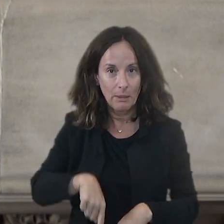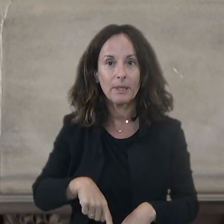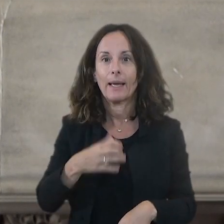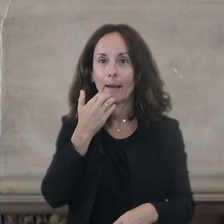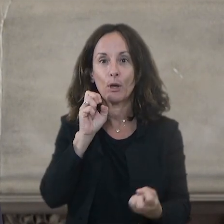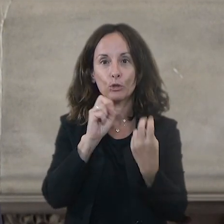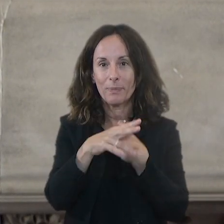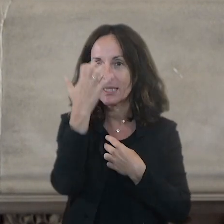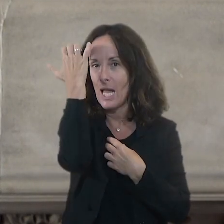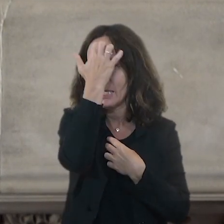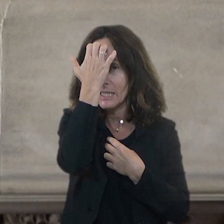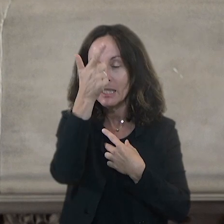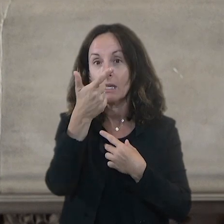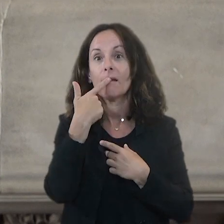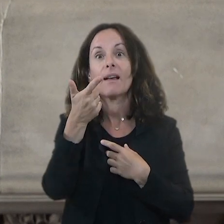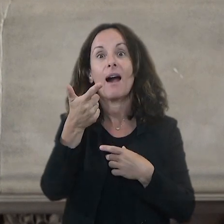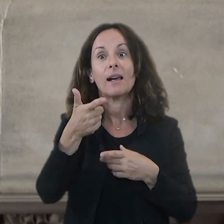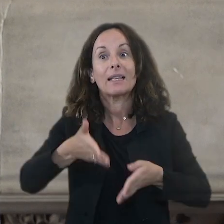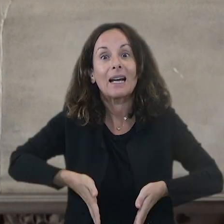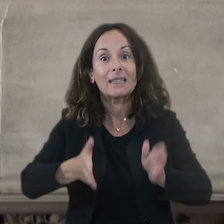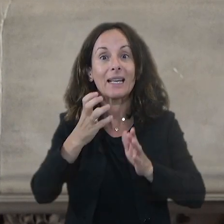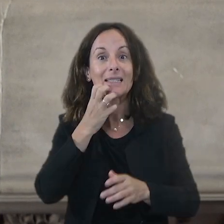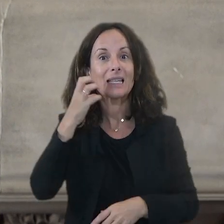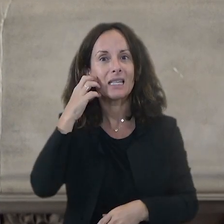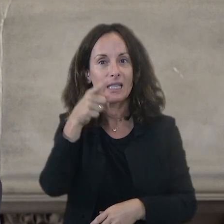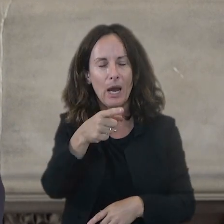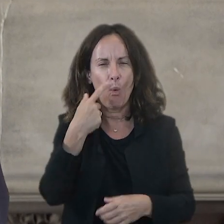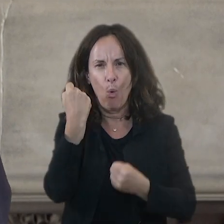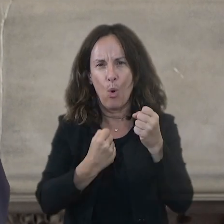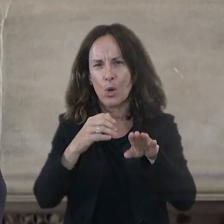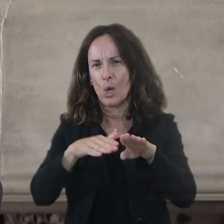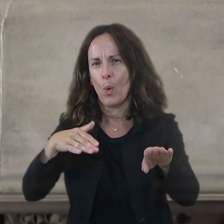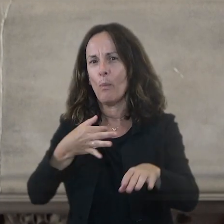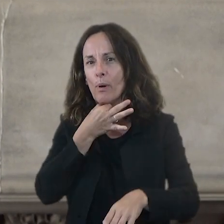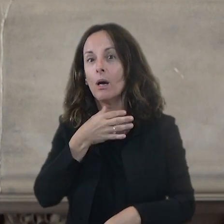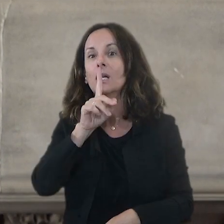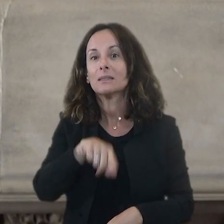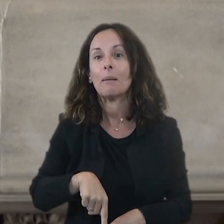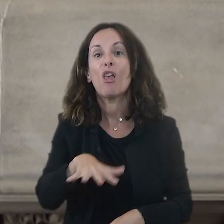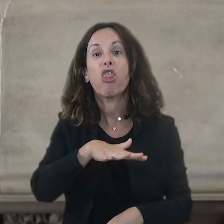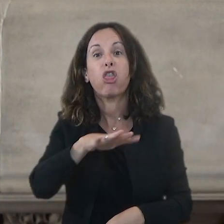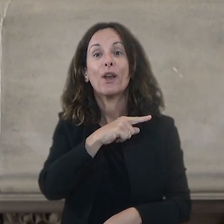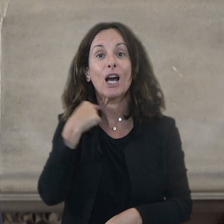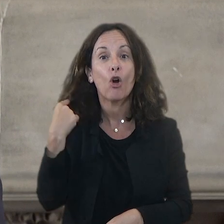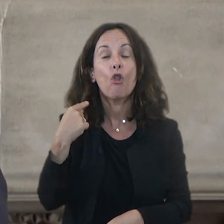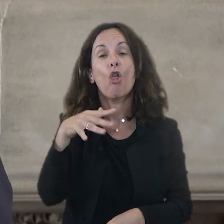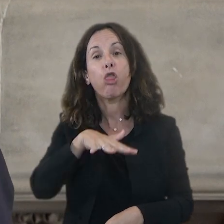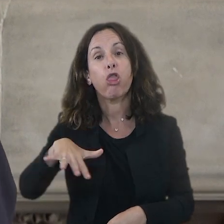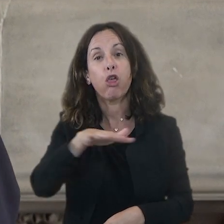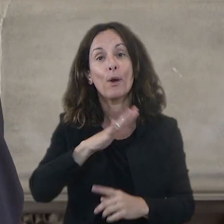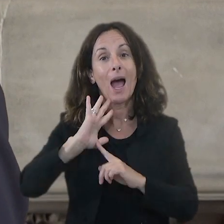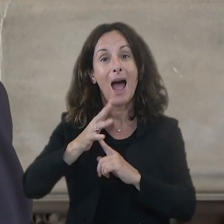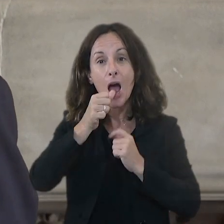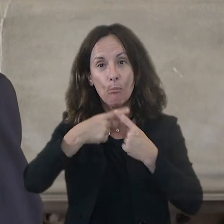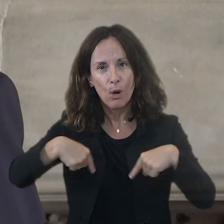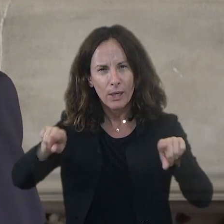de Palma, ja sigui l'autopista d'Inca, a l'entrada de la carretera de Sineu i concretament també a tot el que és l'entrada del Coll d'en Rabassa i